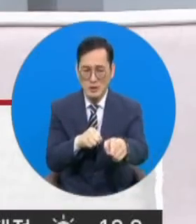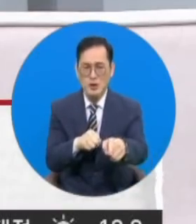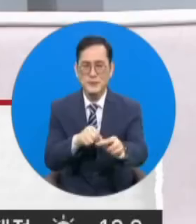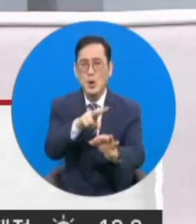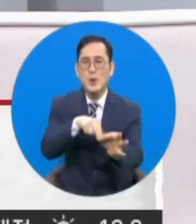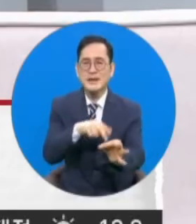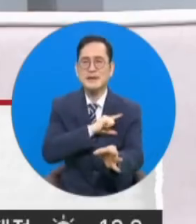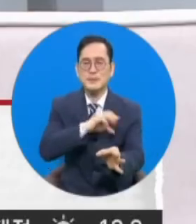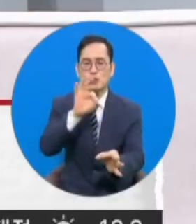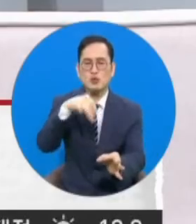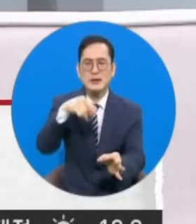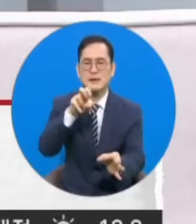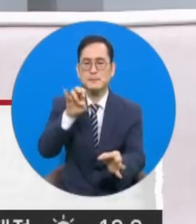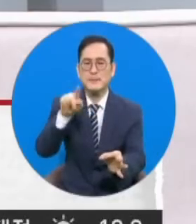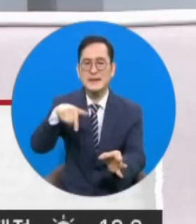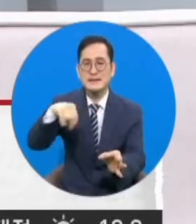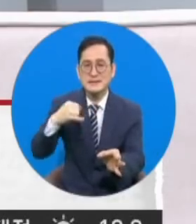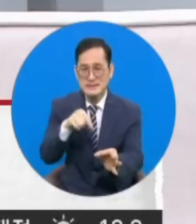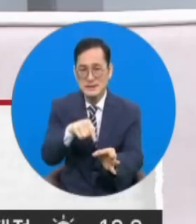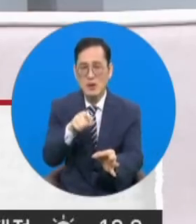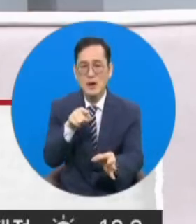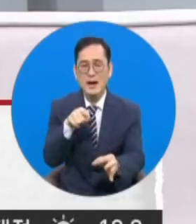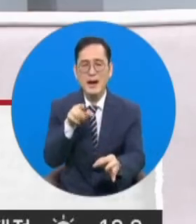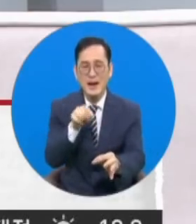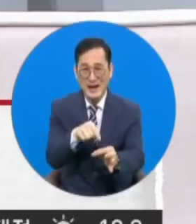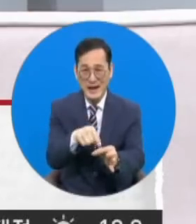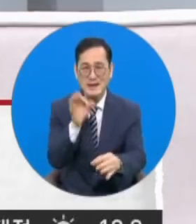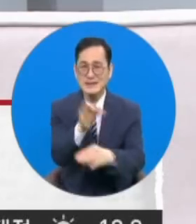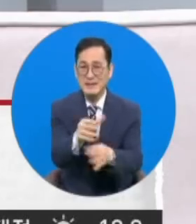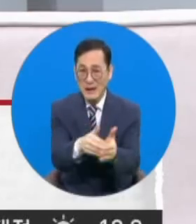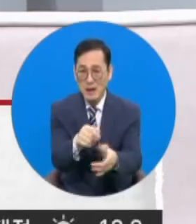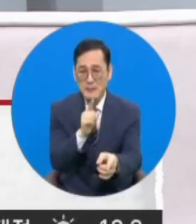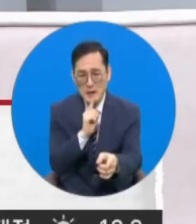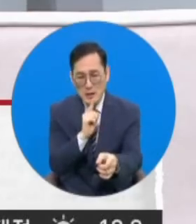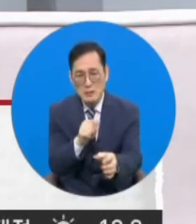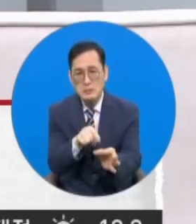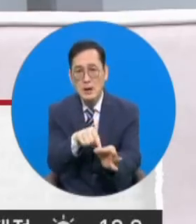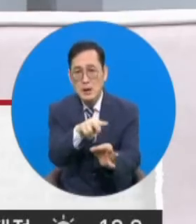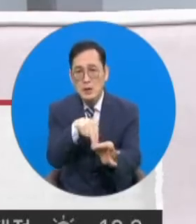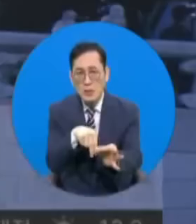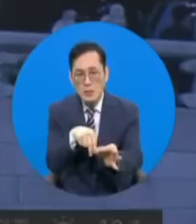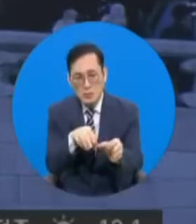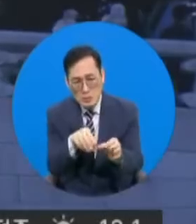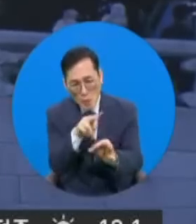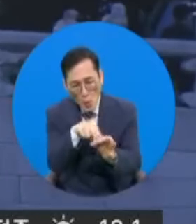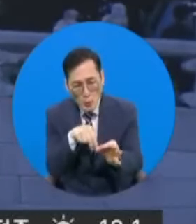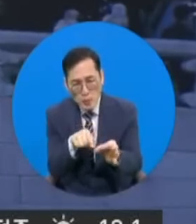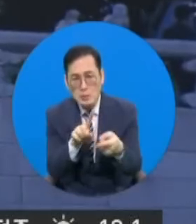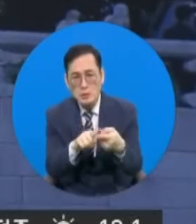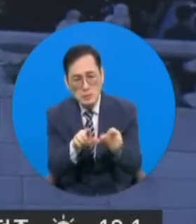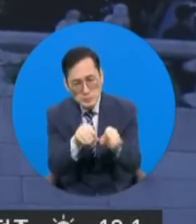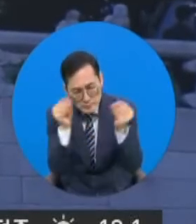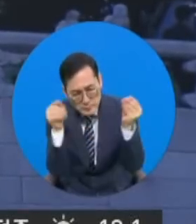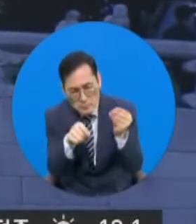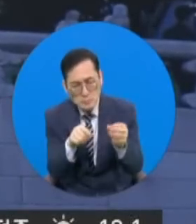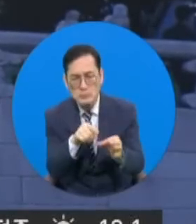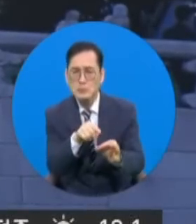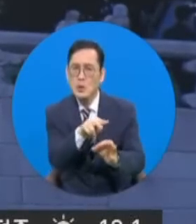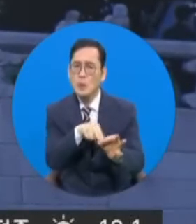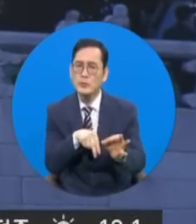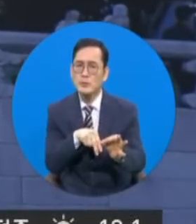건지에 대해서도 설명을 안 했기 때문에 좀 더 분명한 해명이 필요해 보입니다 lg디스플레이 탄 종목의